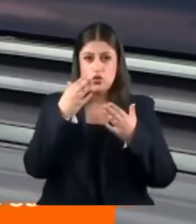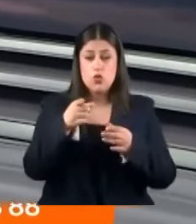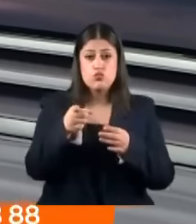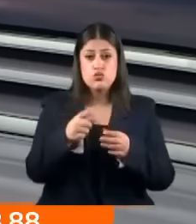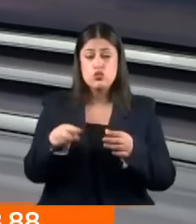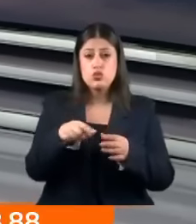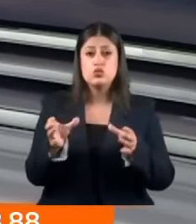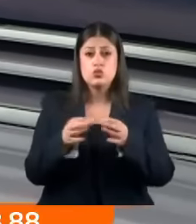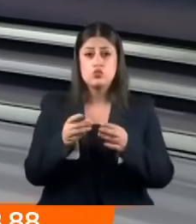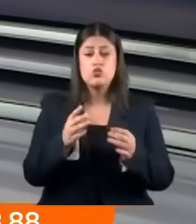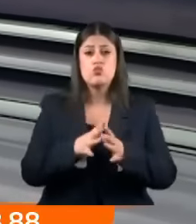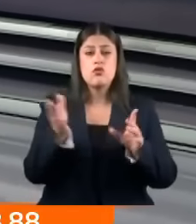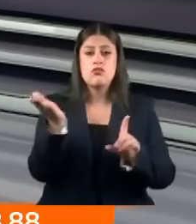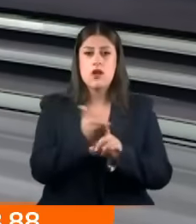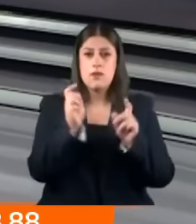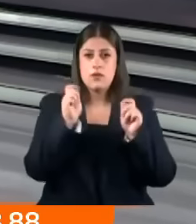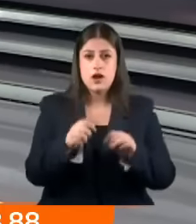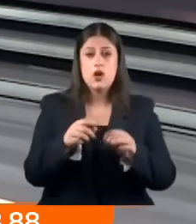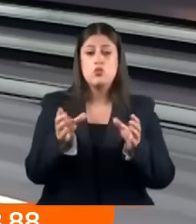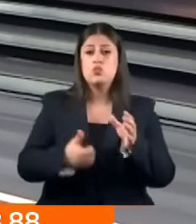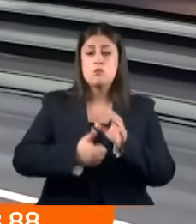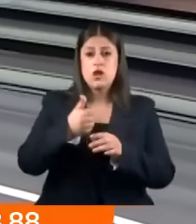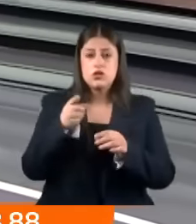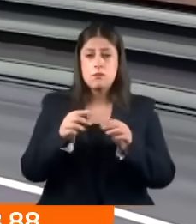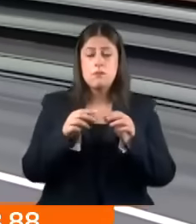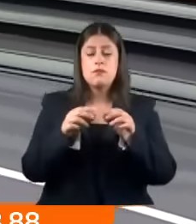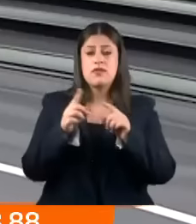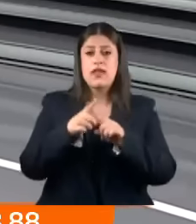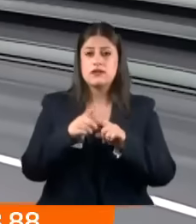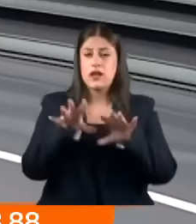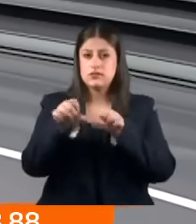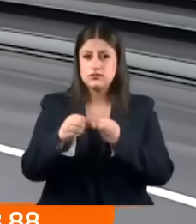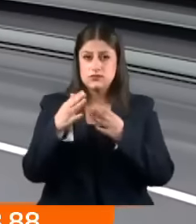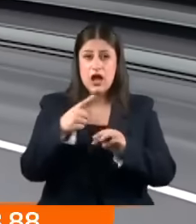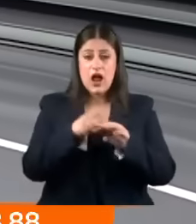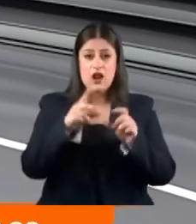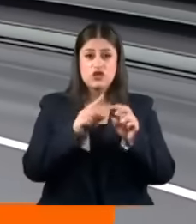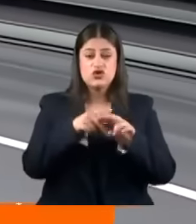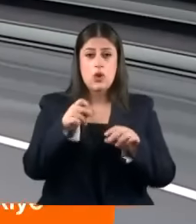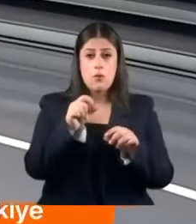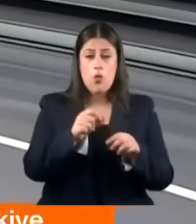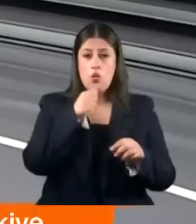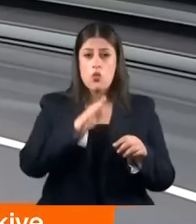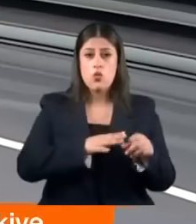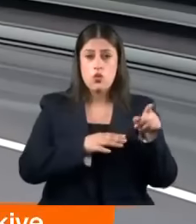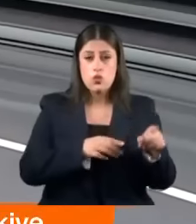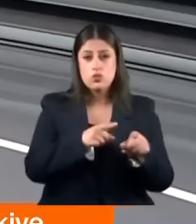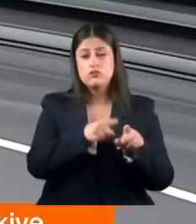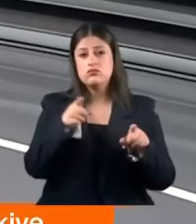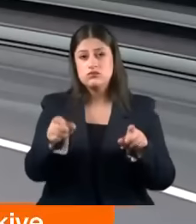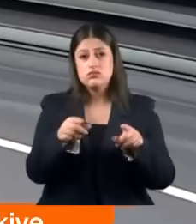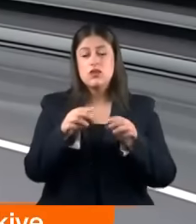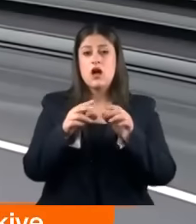bir darbe indi. Kartelin kurucusu El Mayo, Teksas'ta yakalandı. El Chapo'nun oğlunun El Mayo olarak tanınan İsmail